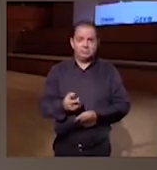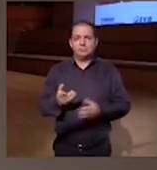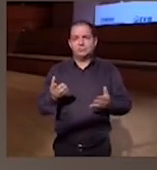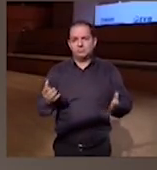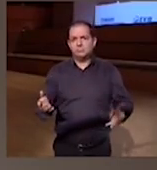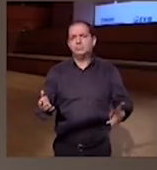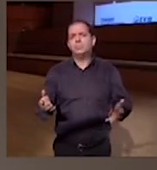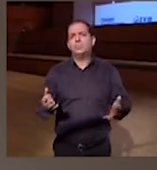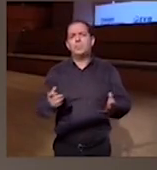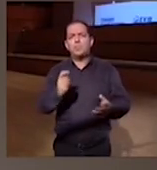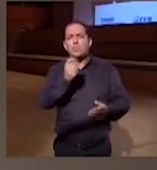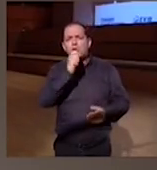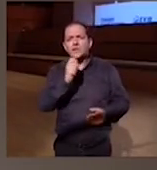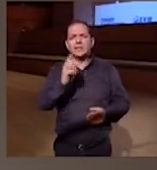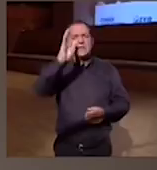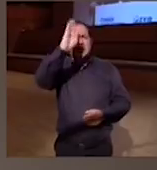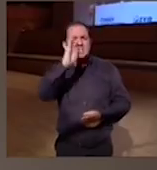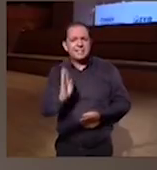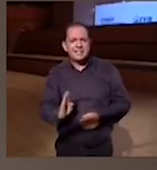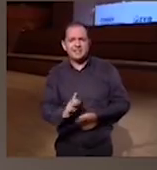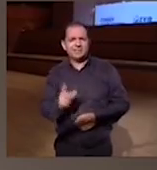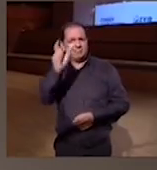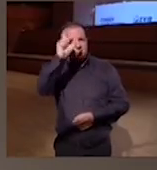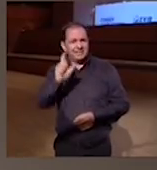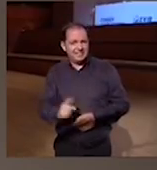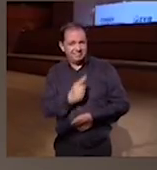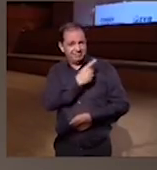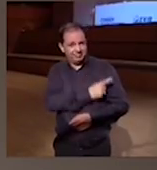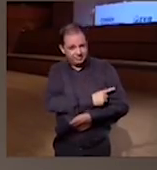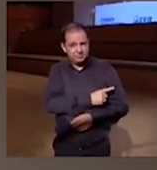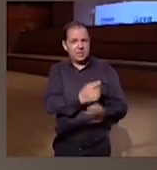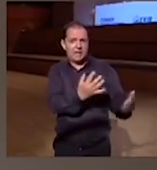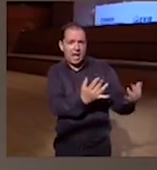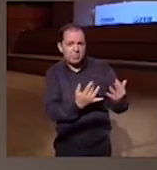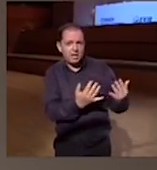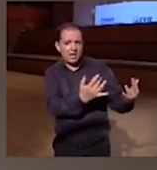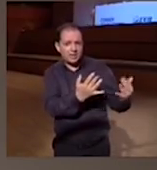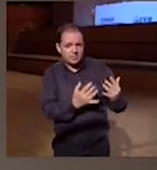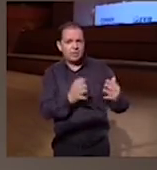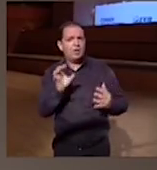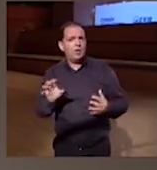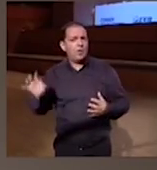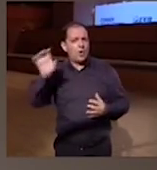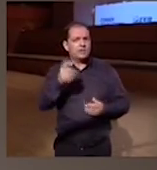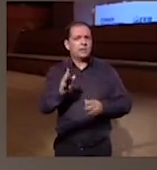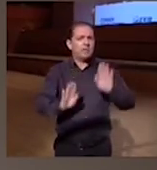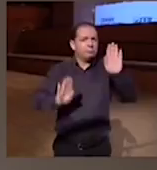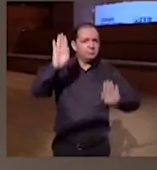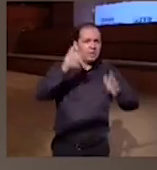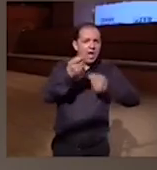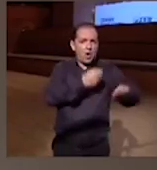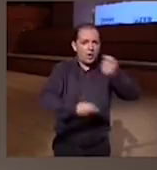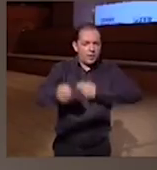μέσω της πολιτικής κρίσης στην Ιταλία, που επηρεάζει βαθιά το σύνολο των ευρωπαϊκών αγορών,